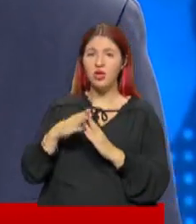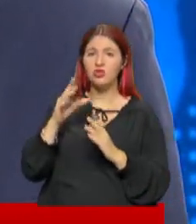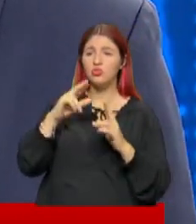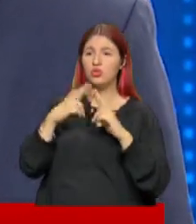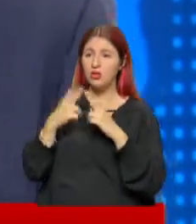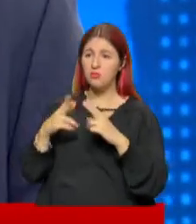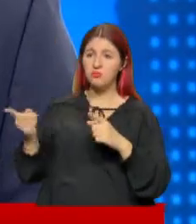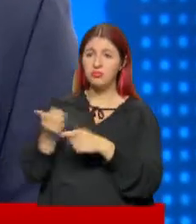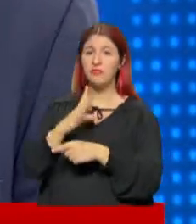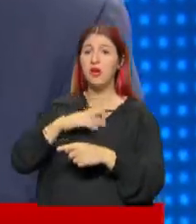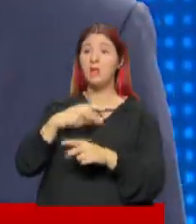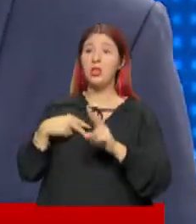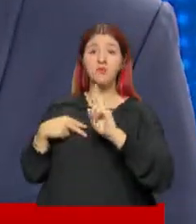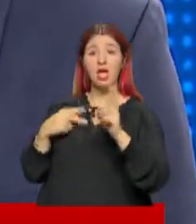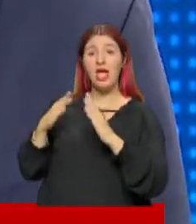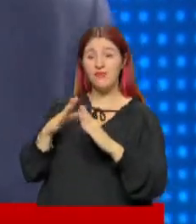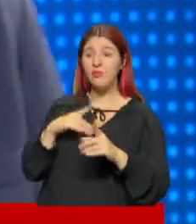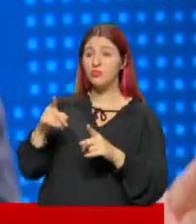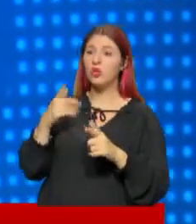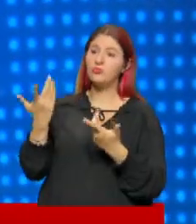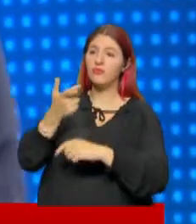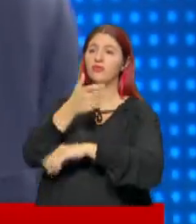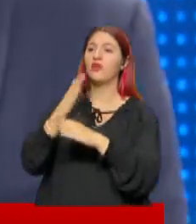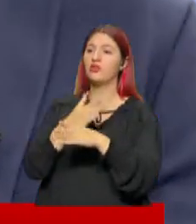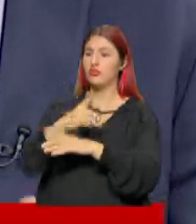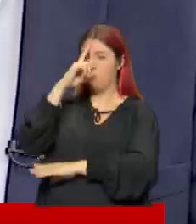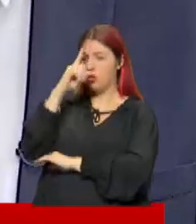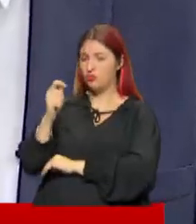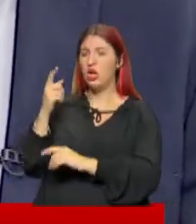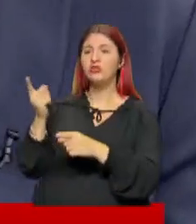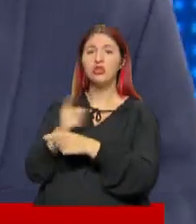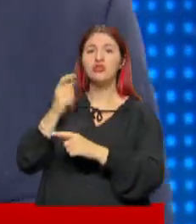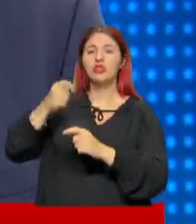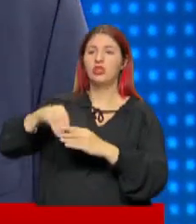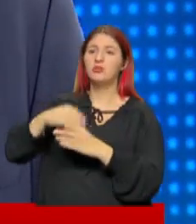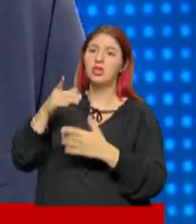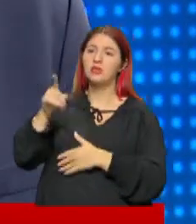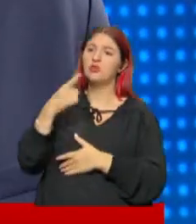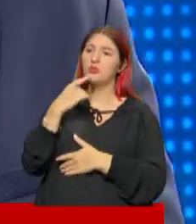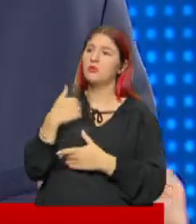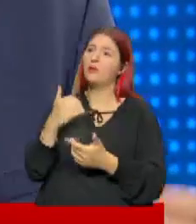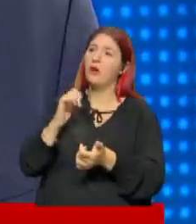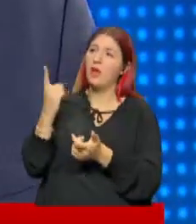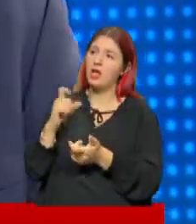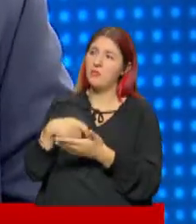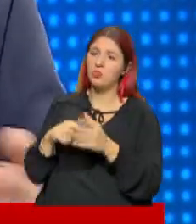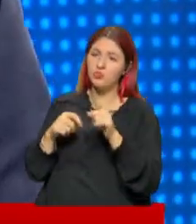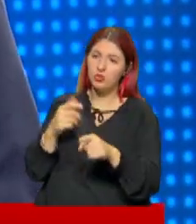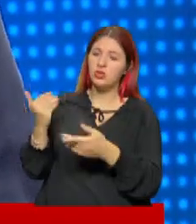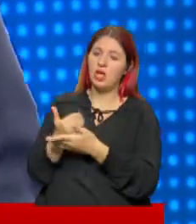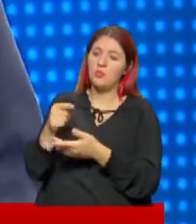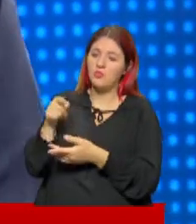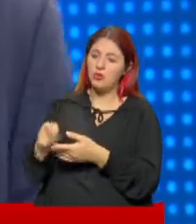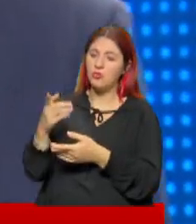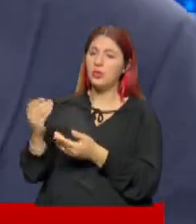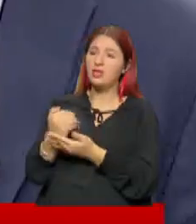çok yerinde var. Belediyelere ait evler var ve buralara yurttaşlar başvuruyorlar çeşitli koşullarda. Diyor ki mesela, siz diyorsunuz ki benim aylık maaşım şu kadar, gelirim bu